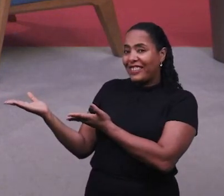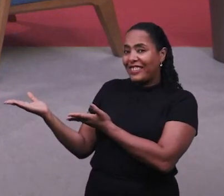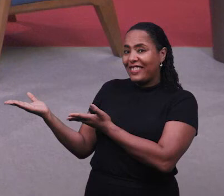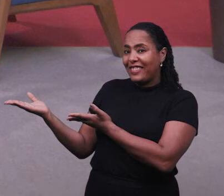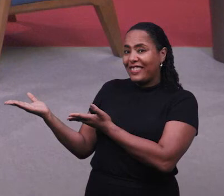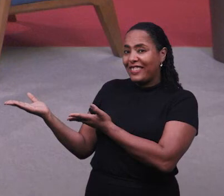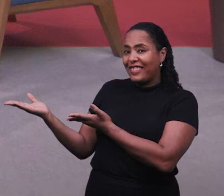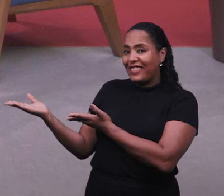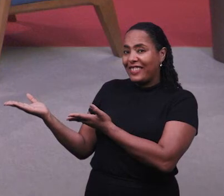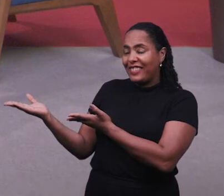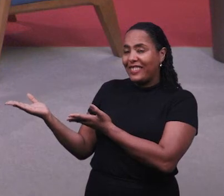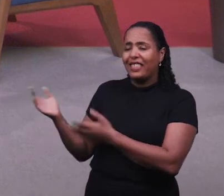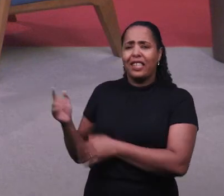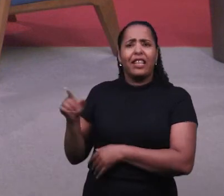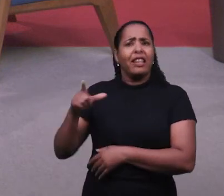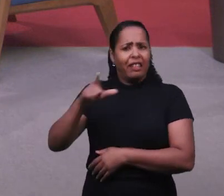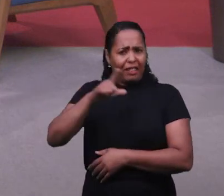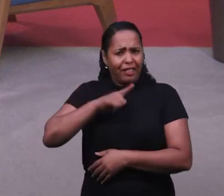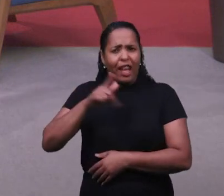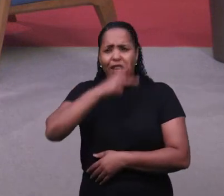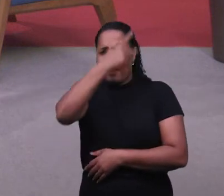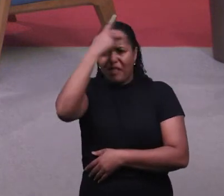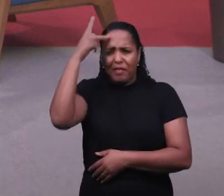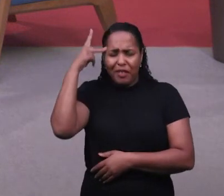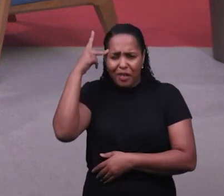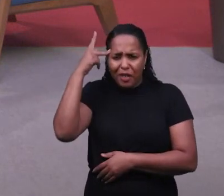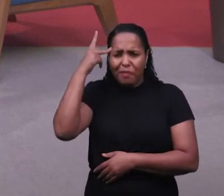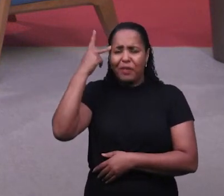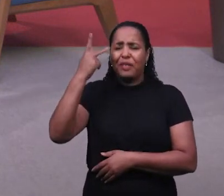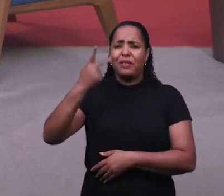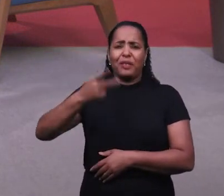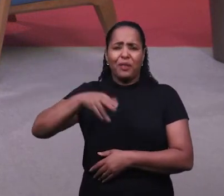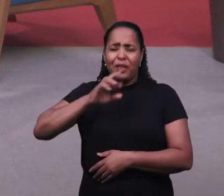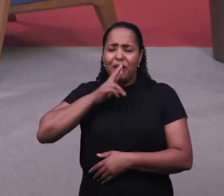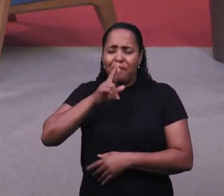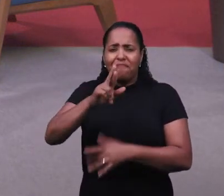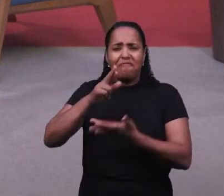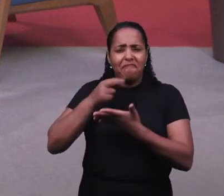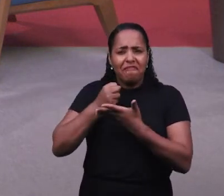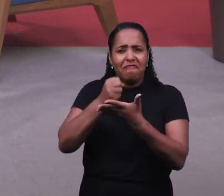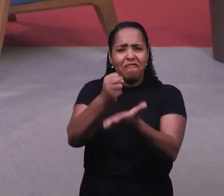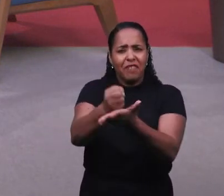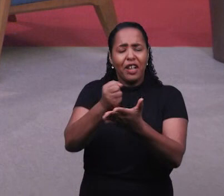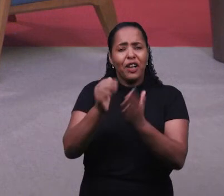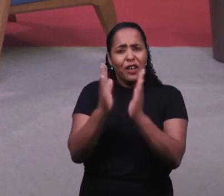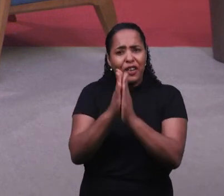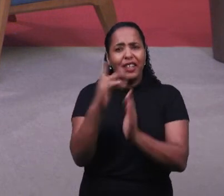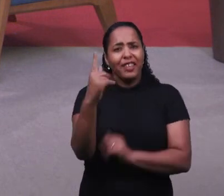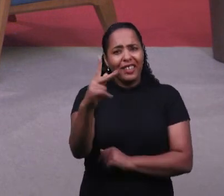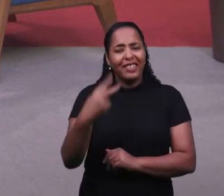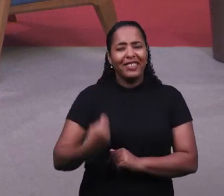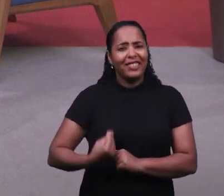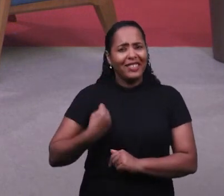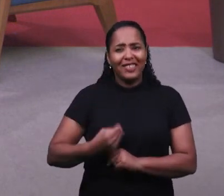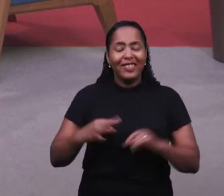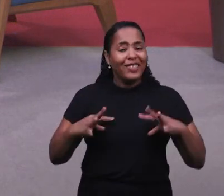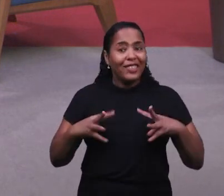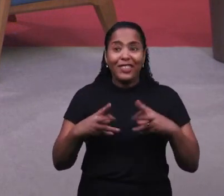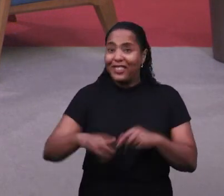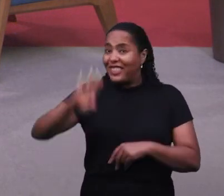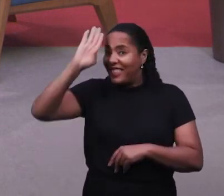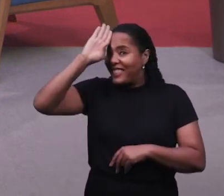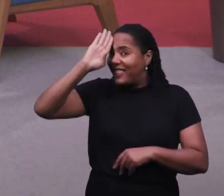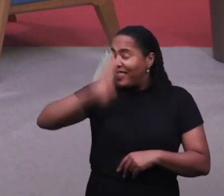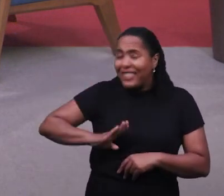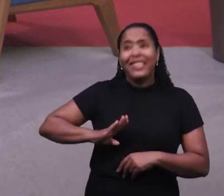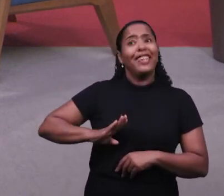0800 707 376. De l'autre côté, quelqu'un va vous appeler, va transmettre la parole de Dieu pour votre vie, va prier pour vous.